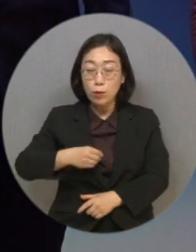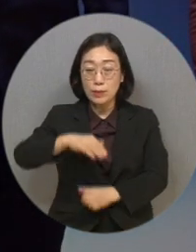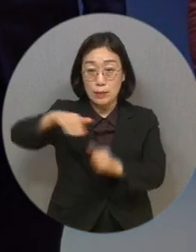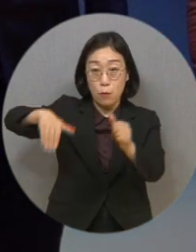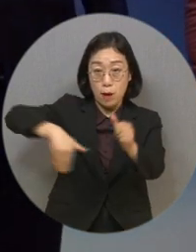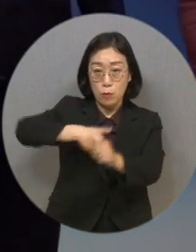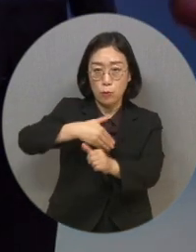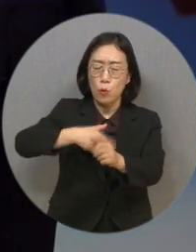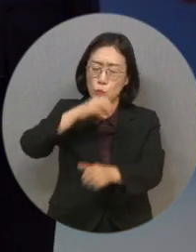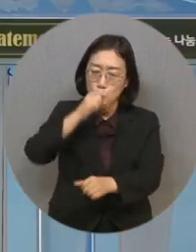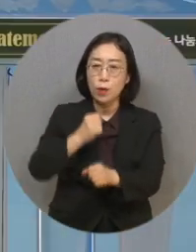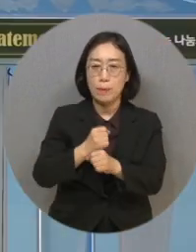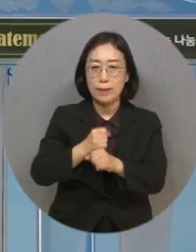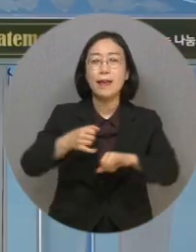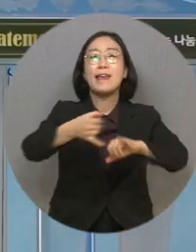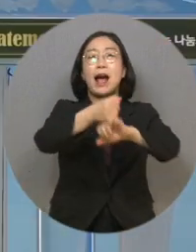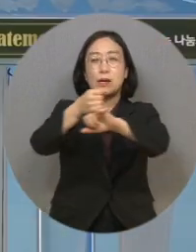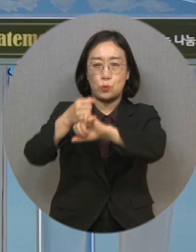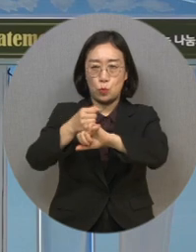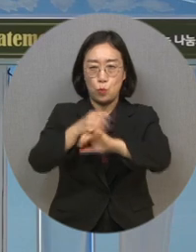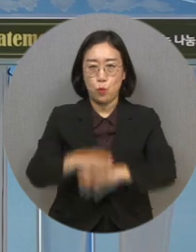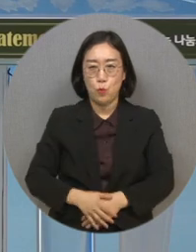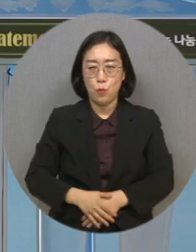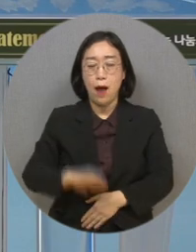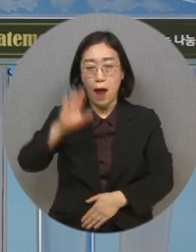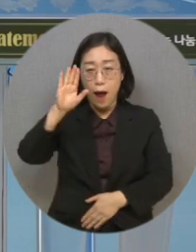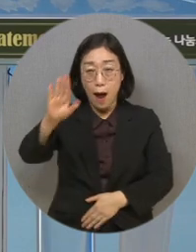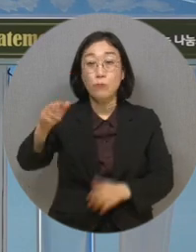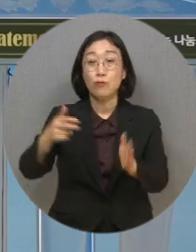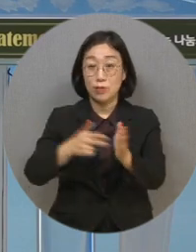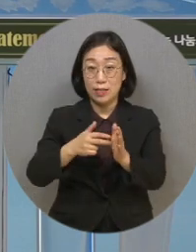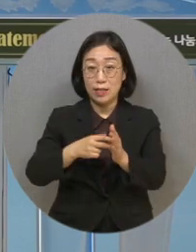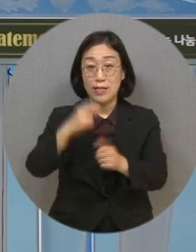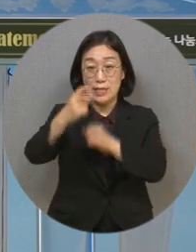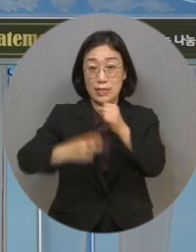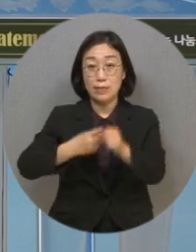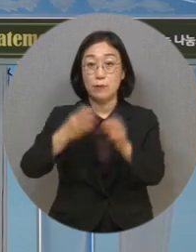사회적 약속이었습니다. 나눔재단의 향후 20년, 특히